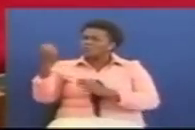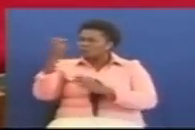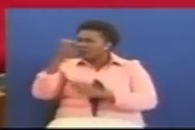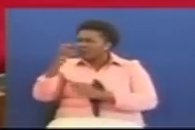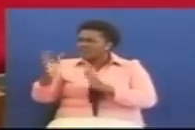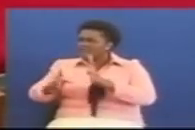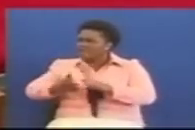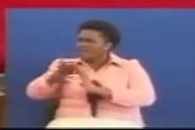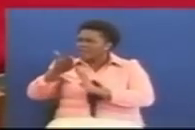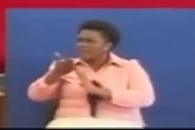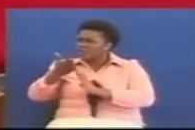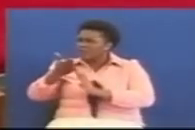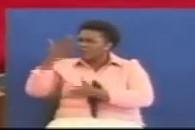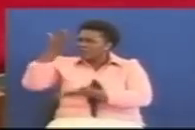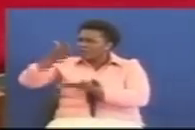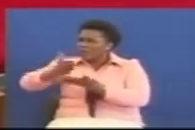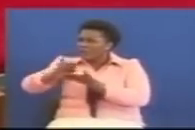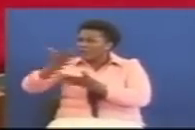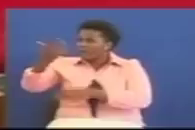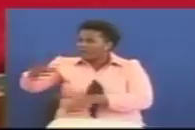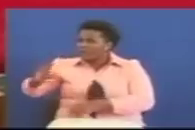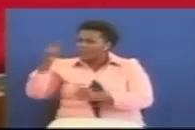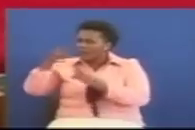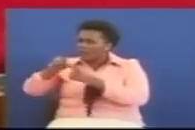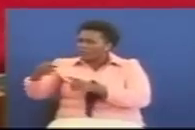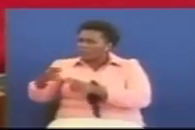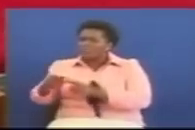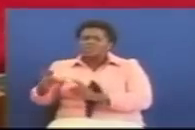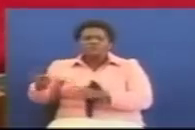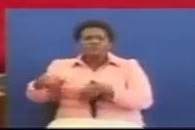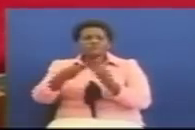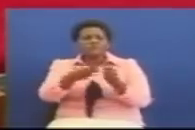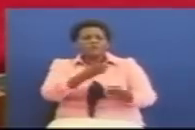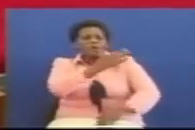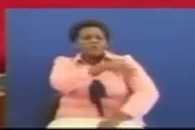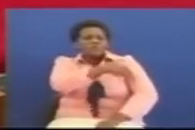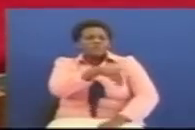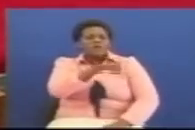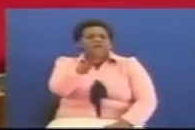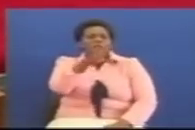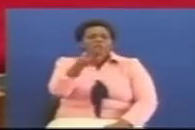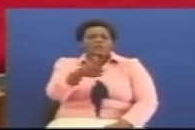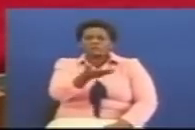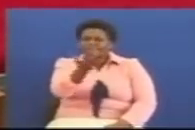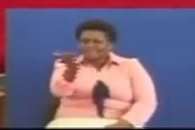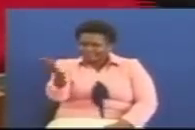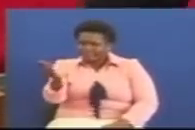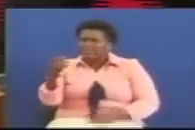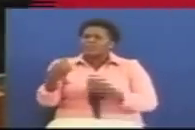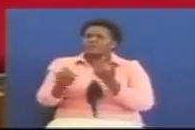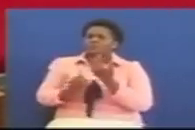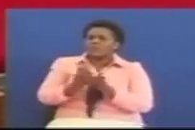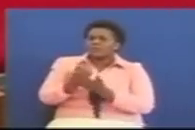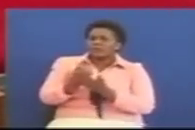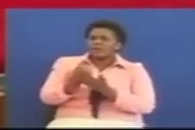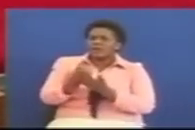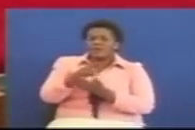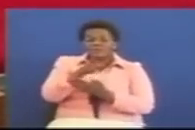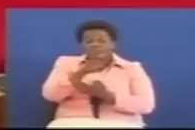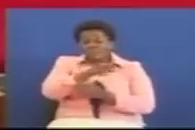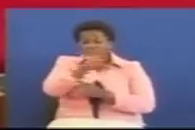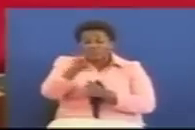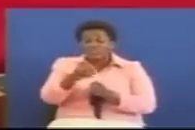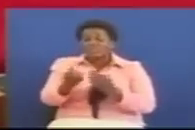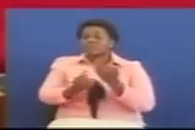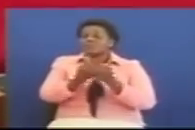ya kutosha vitakavyoweza kuhudumia maeneo mengi ya kijiji hicho kulingana na jiografia yake na kufanya usanifu wa mradi huo utengewe fedha katika mwaka wa